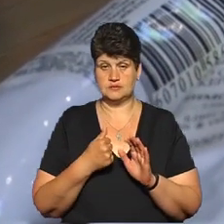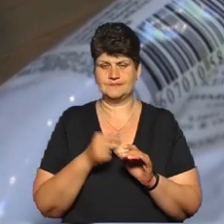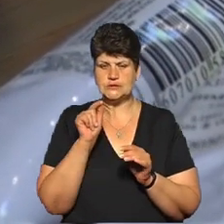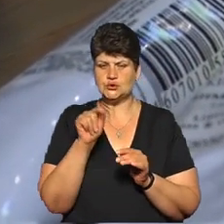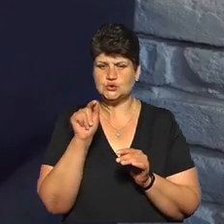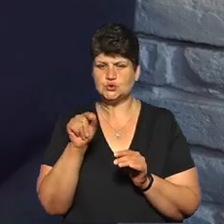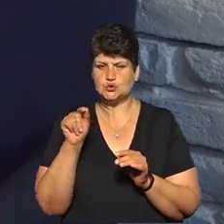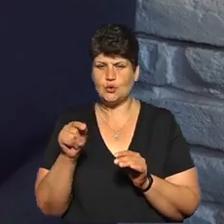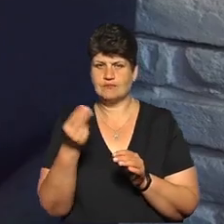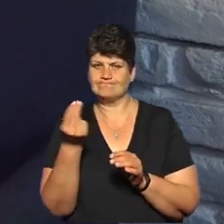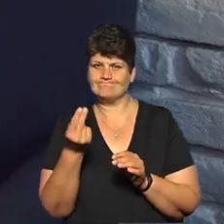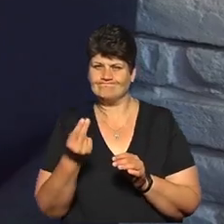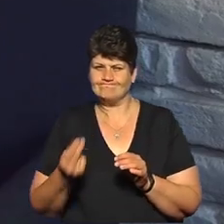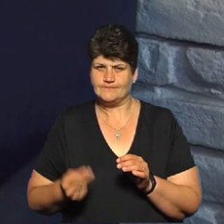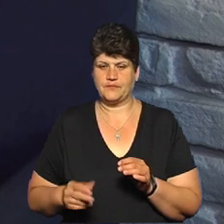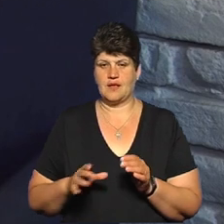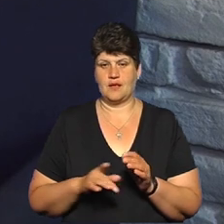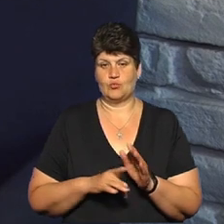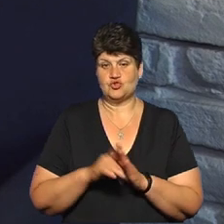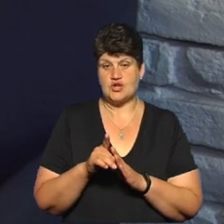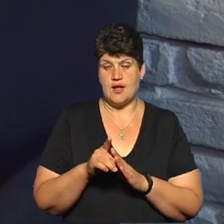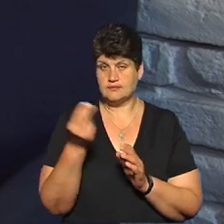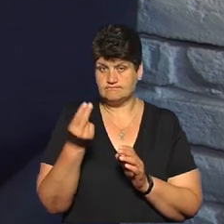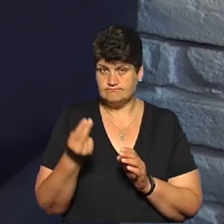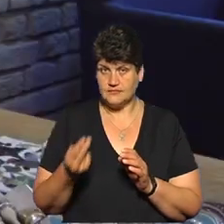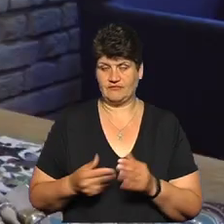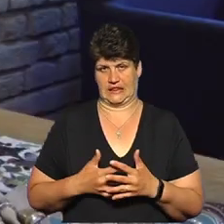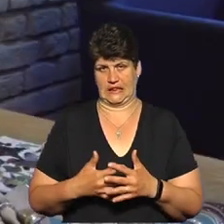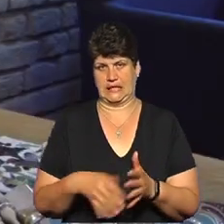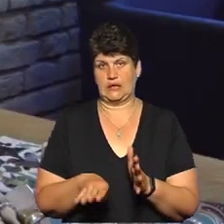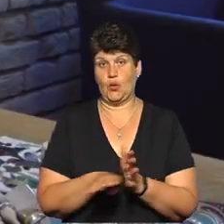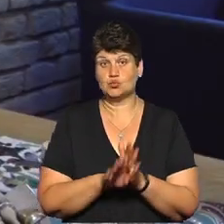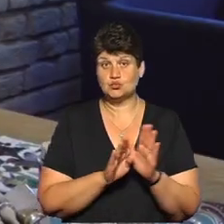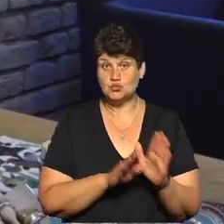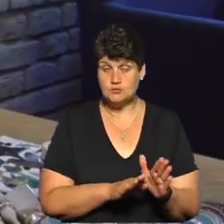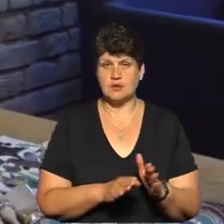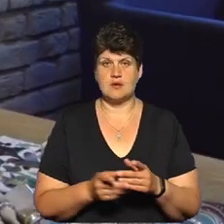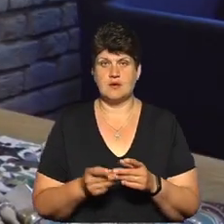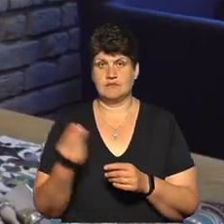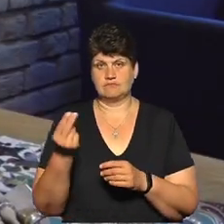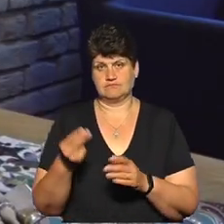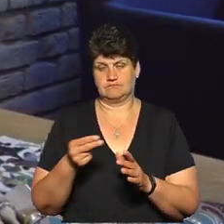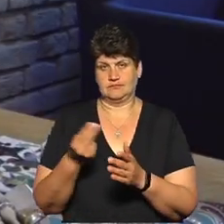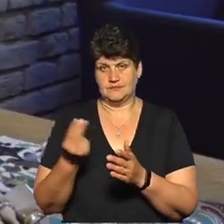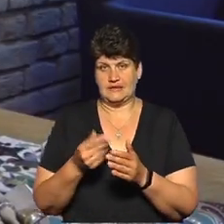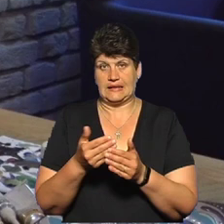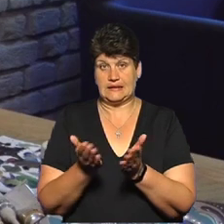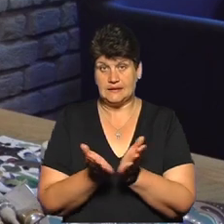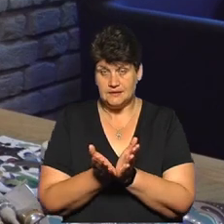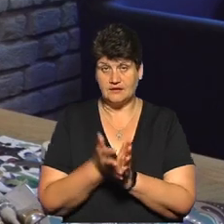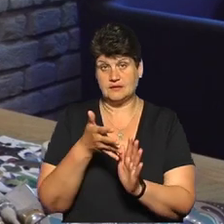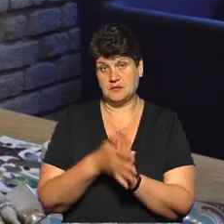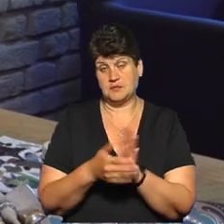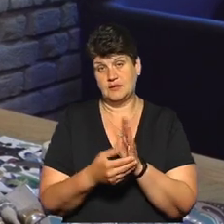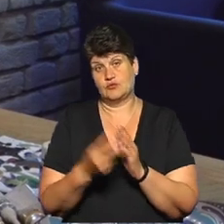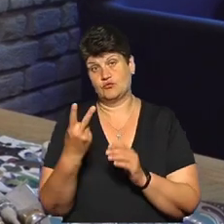мандали почала в декретній відпустці. На розпис тарілки витрачає від 2 до 5 днів. Чому почала тарілки малювати?